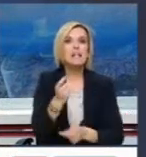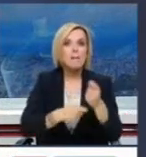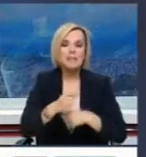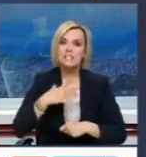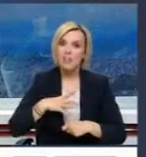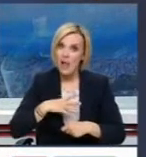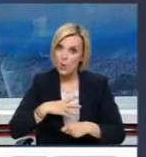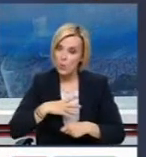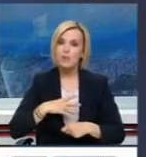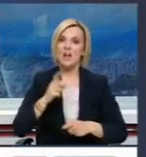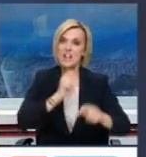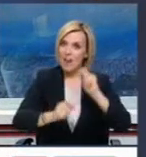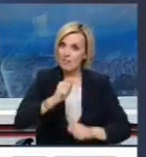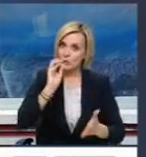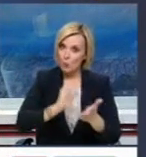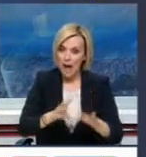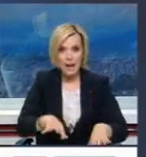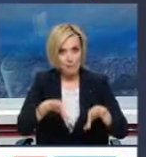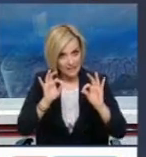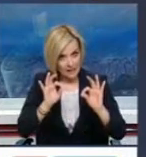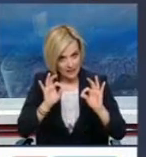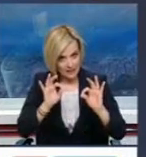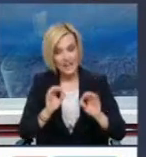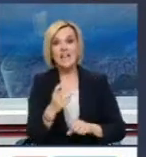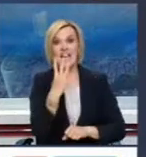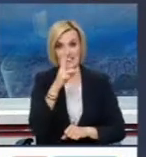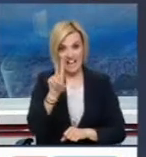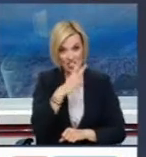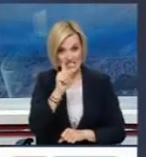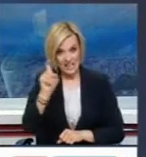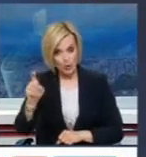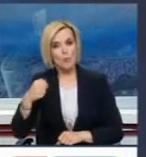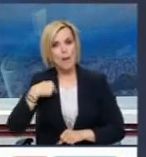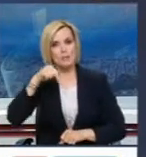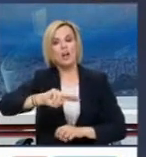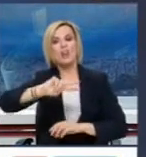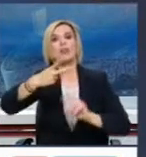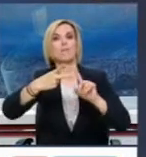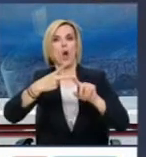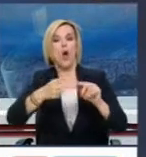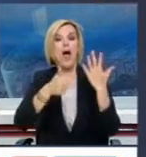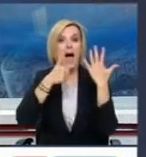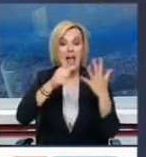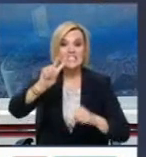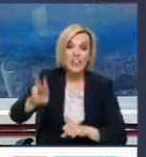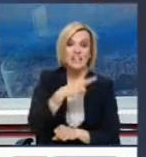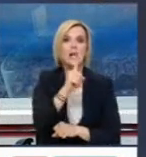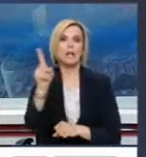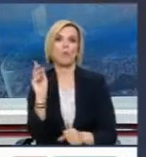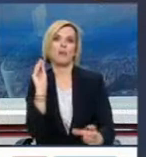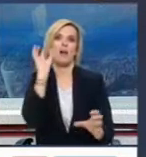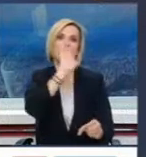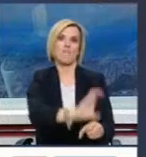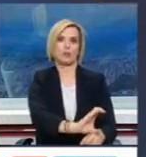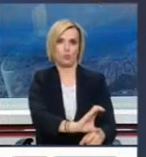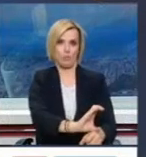έως 6 δισεκατομμύρια. Δηλαδή διπλασιάζουμε το σχετικό ποσό. Στόχος μας είναι, όταν με το